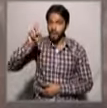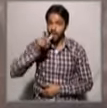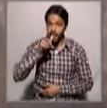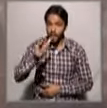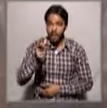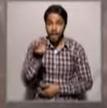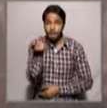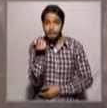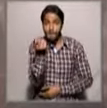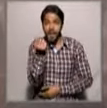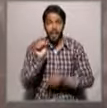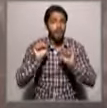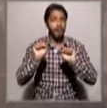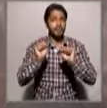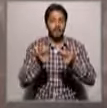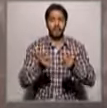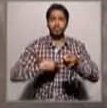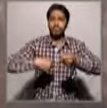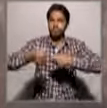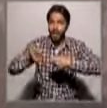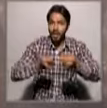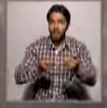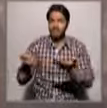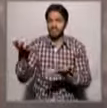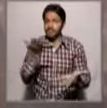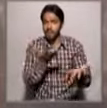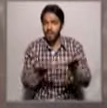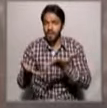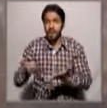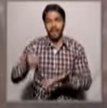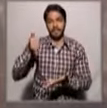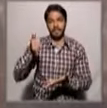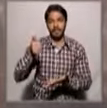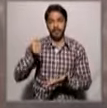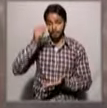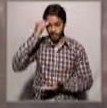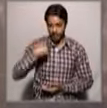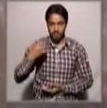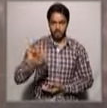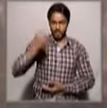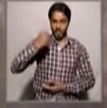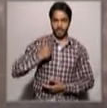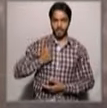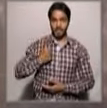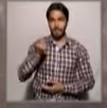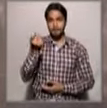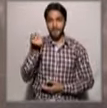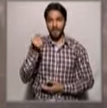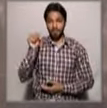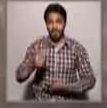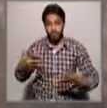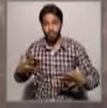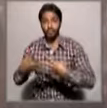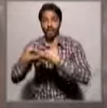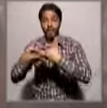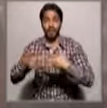المال قياما للأمة ليس الأفراد فقط، إنما جعله الله عز وجل قياما للأمة، فأنت وإن كنت تملك المال إلا أن هناك شراكة